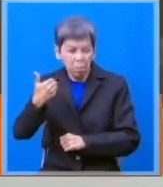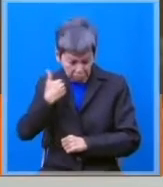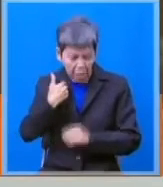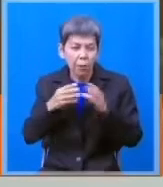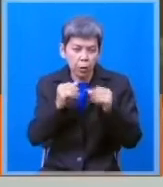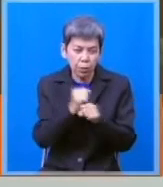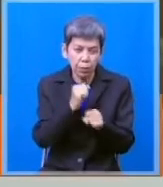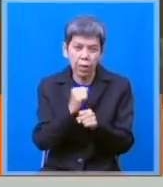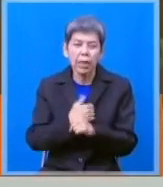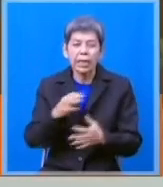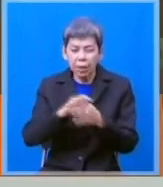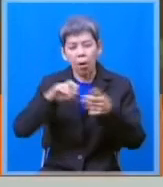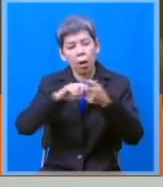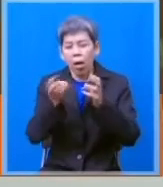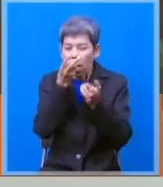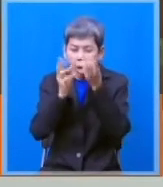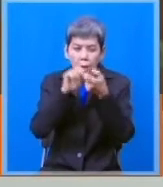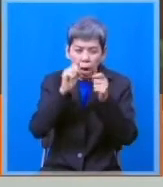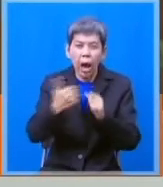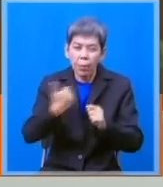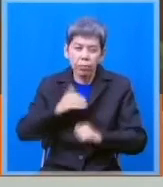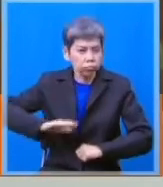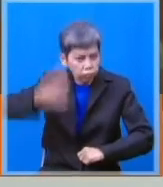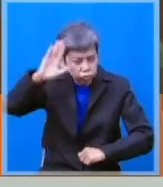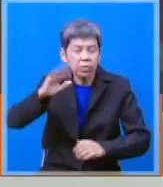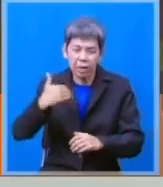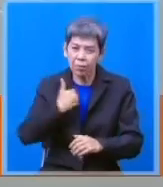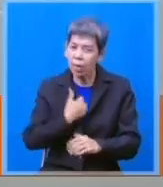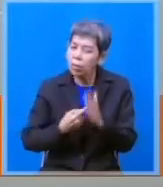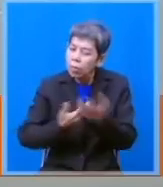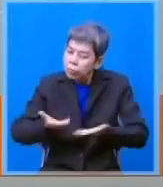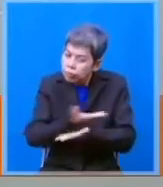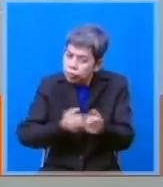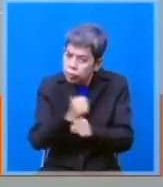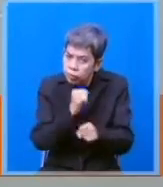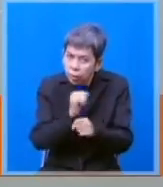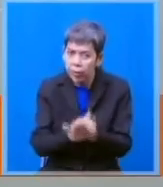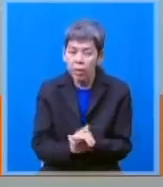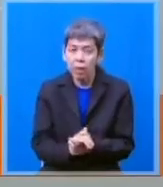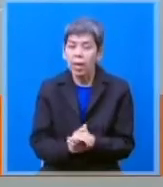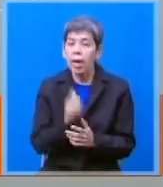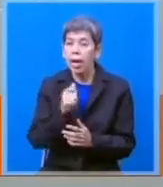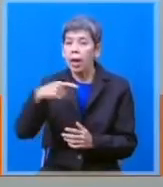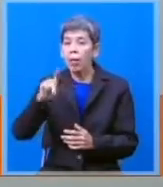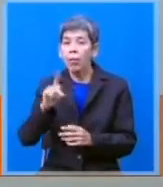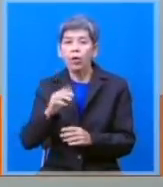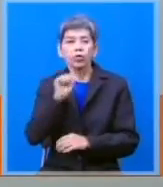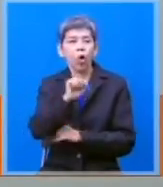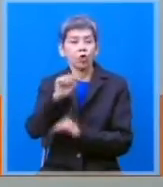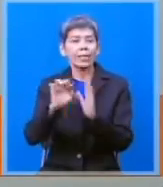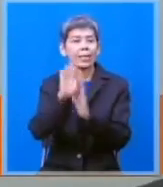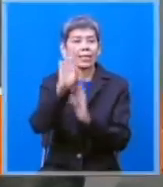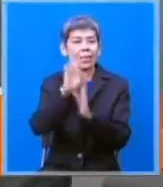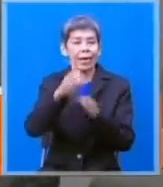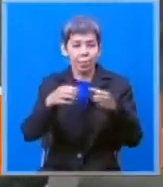มและได้หยิบยกปัญหาฝุ่นละอองภายในห้องประชุมจันทราขึ้นมหารือนายเอกภพเพียรพิเศษสสเชียงร